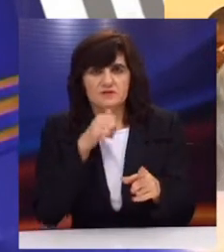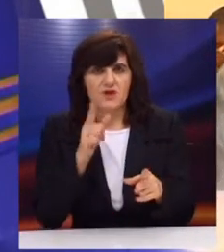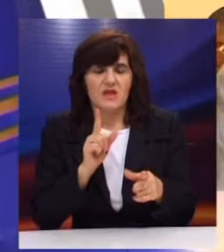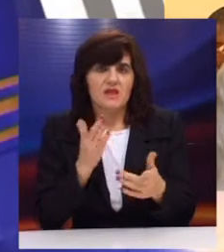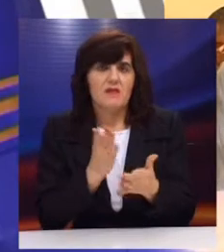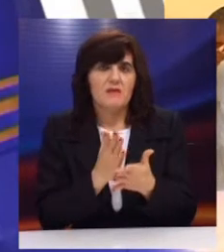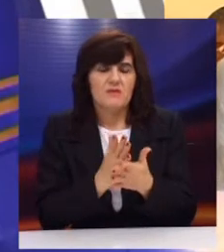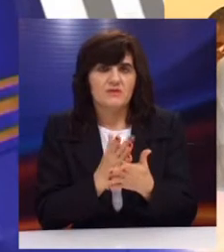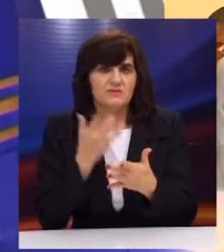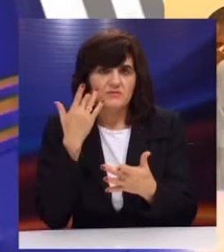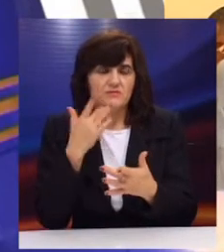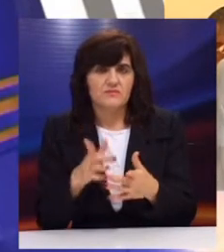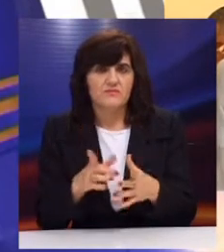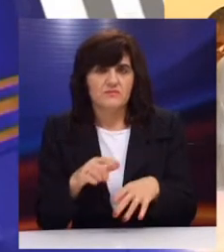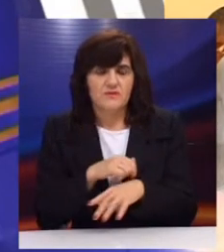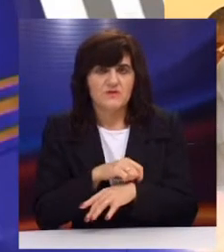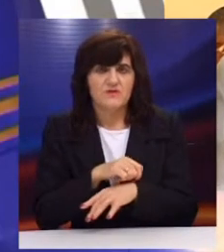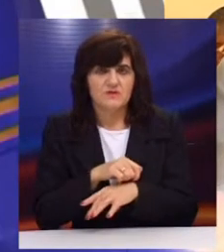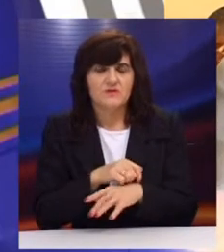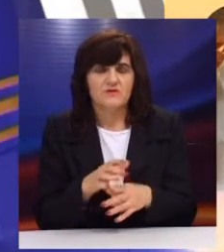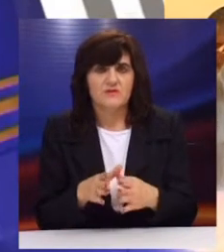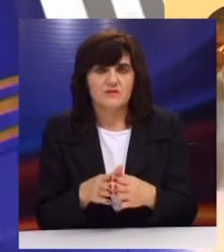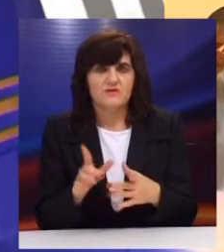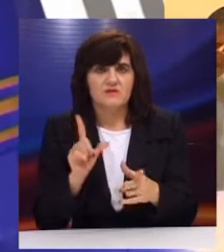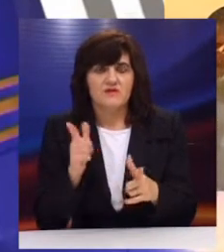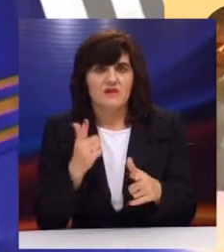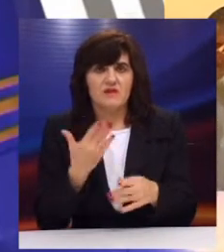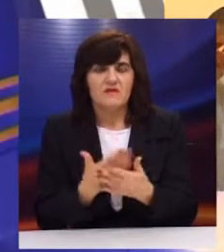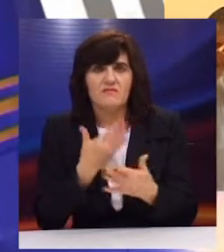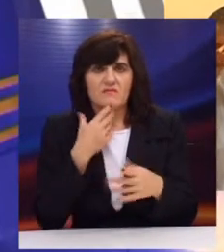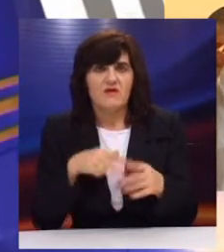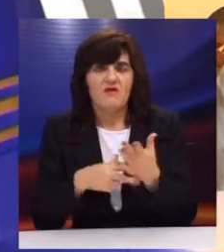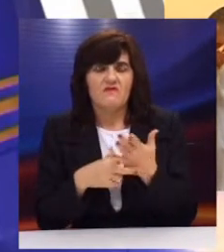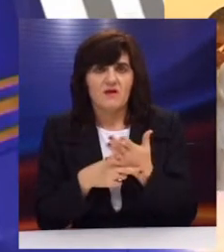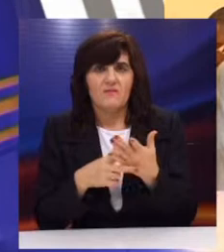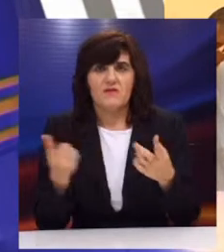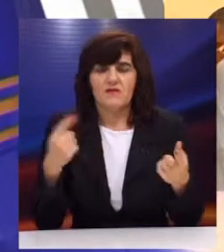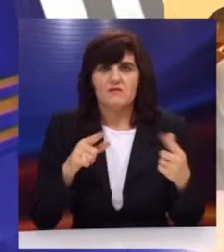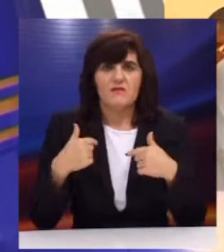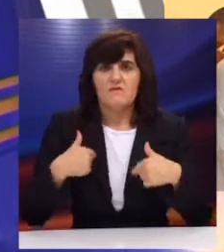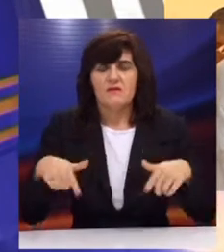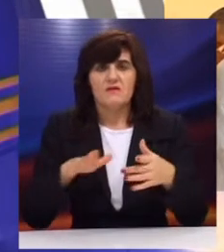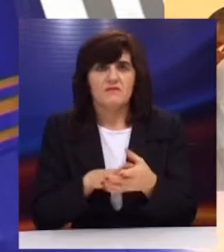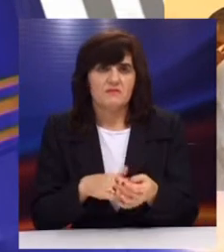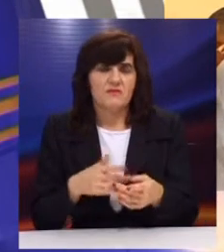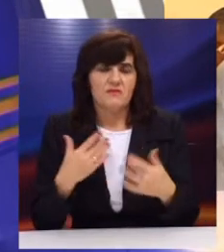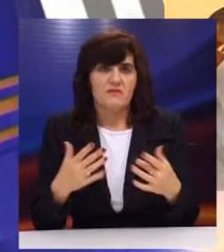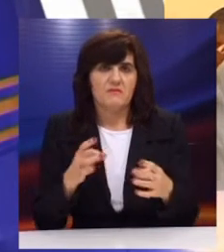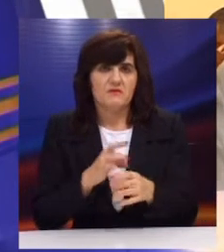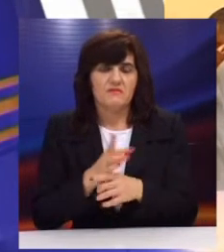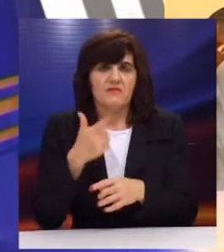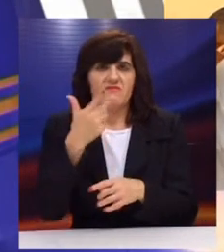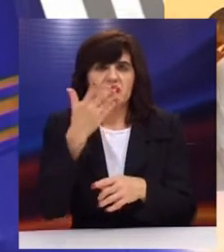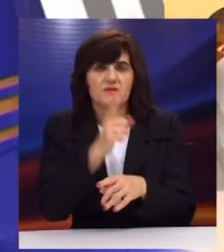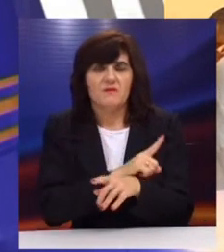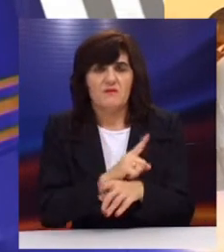nisu to neki časovi, baš u suštini stvarno se ne stigne dok profesor upiše čas, dok mi počnemo i bude tu i